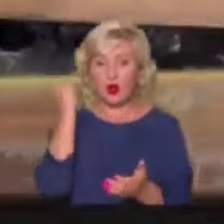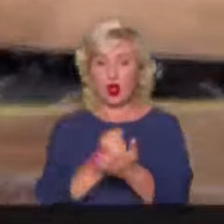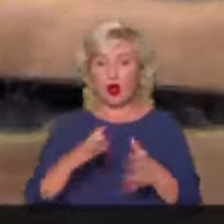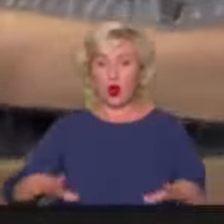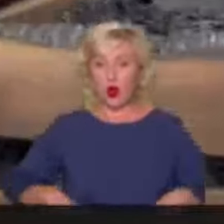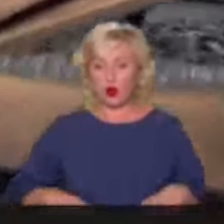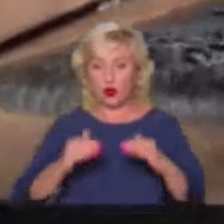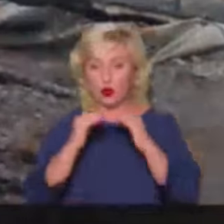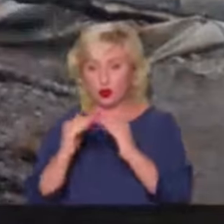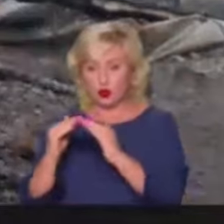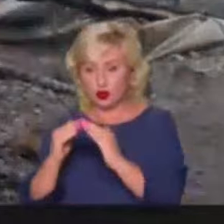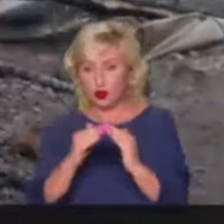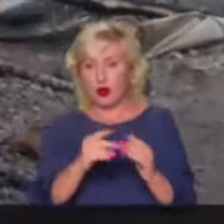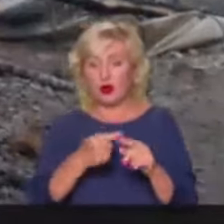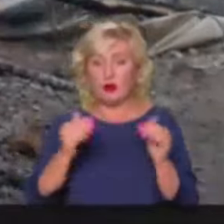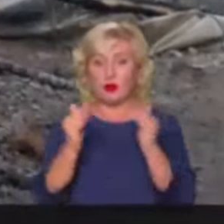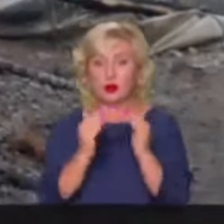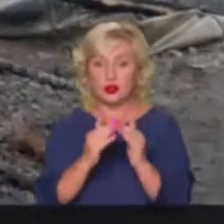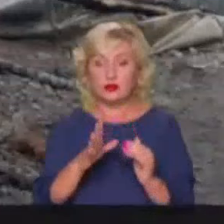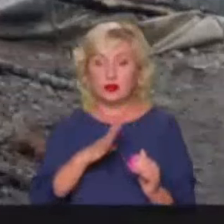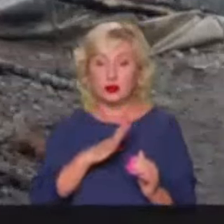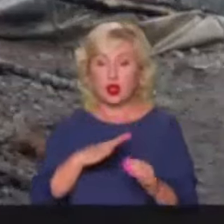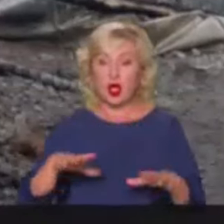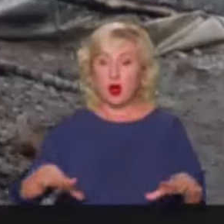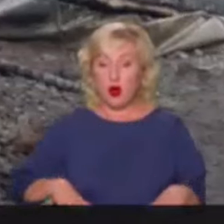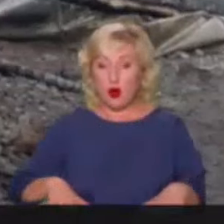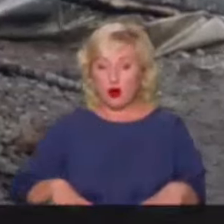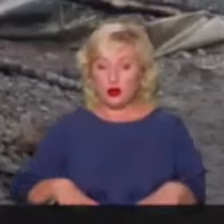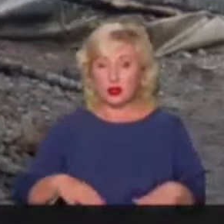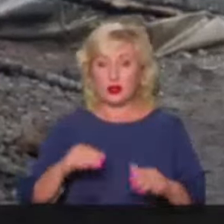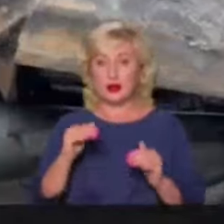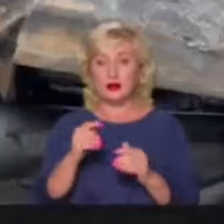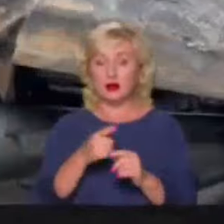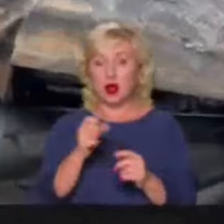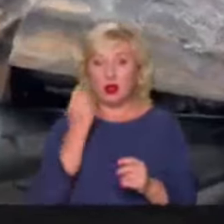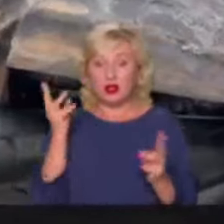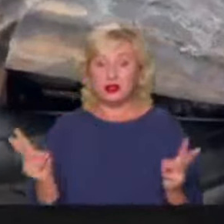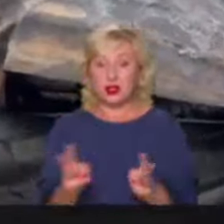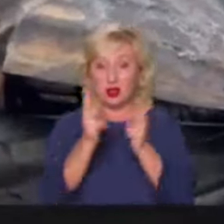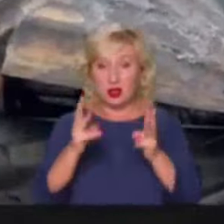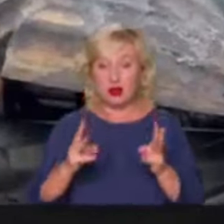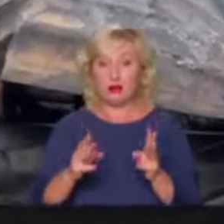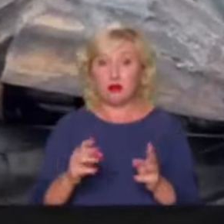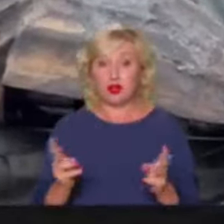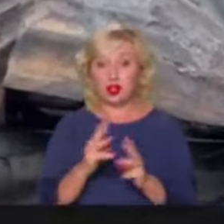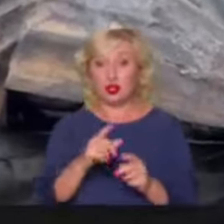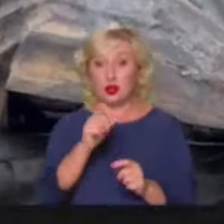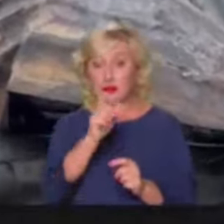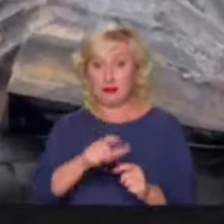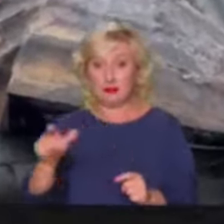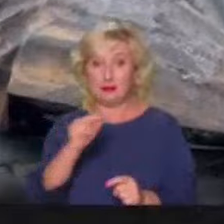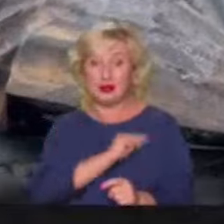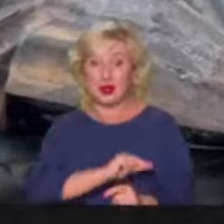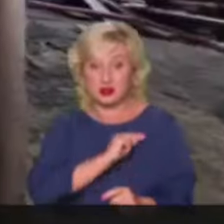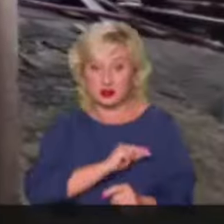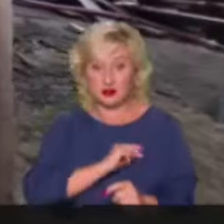цей момент у будівлі цій були коні та поні. Коли зайнялася пожежа, працівники парку, які були на той момент